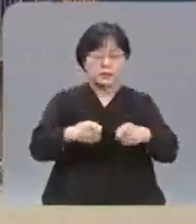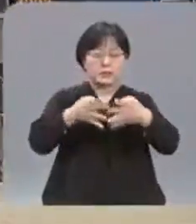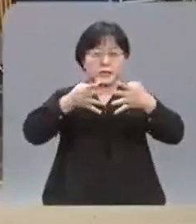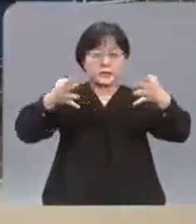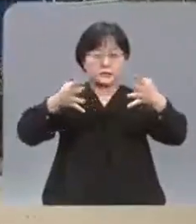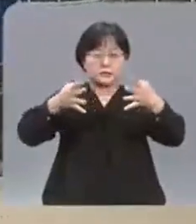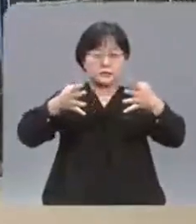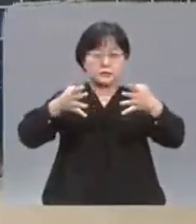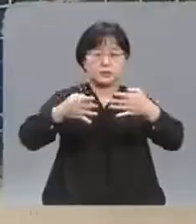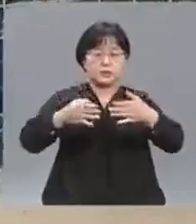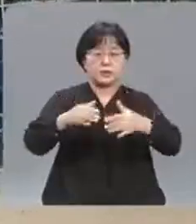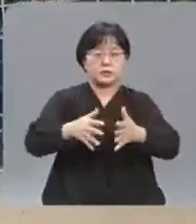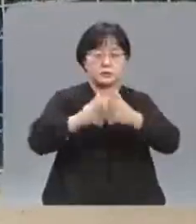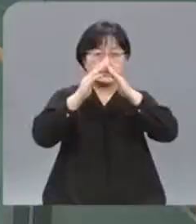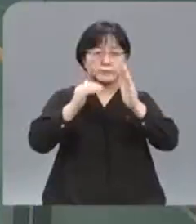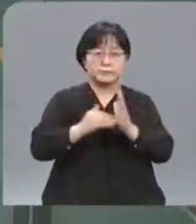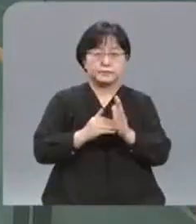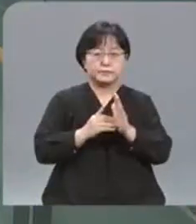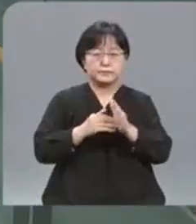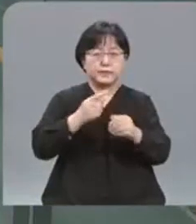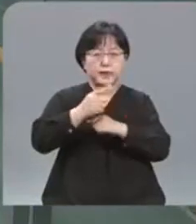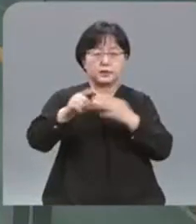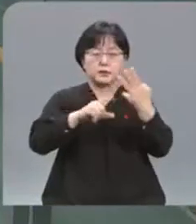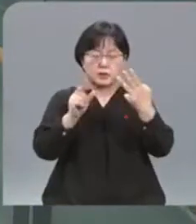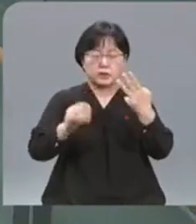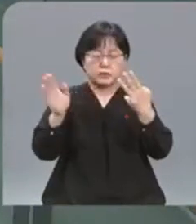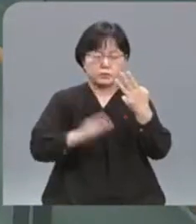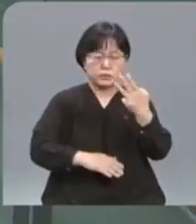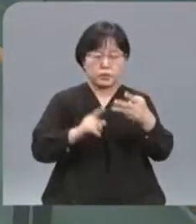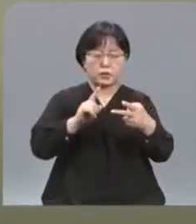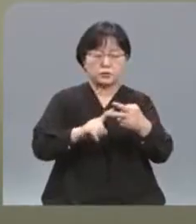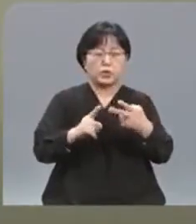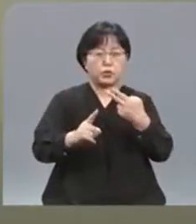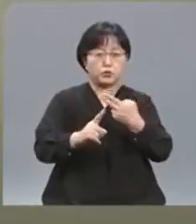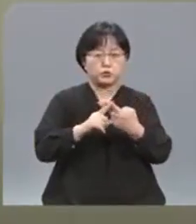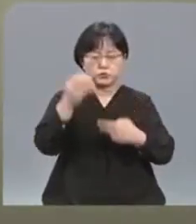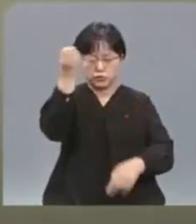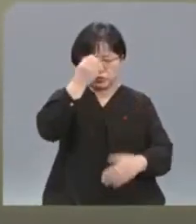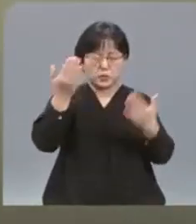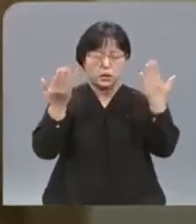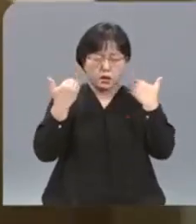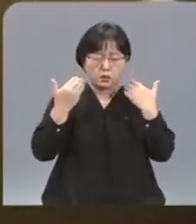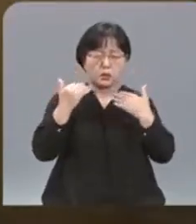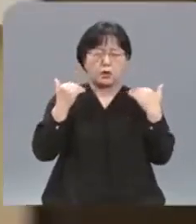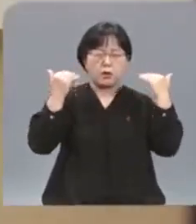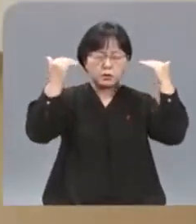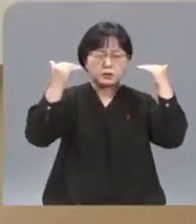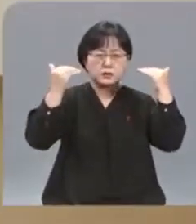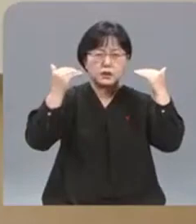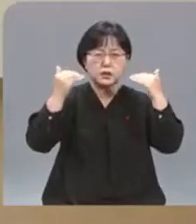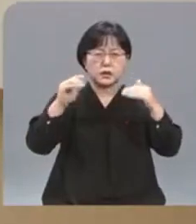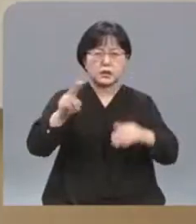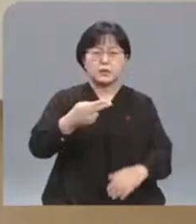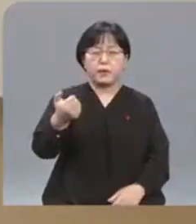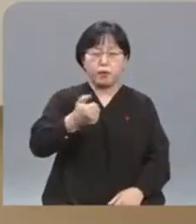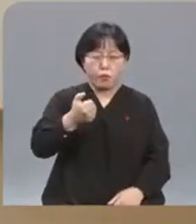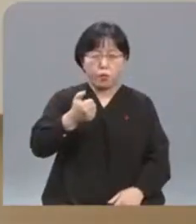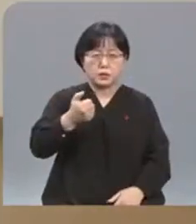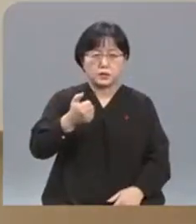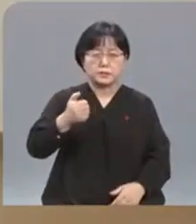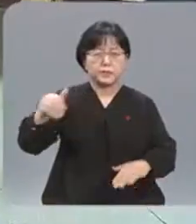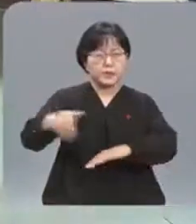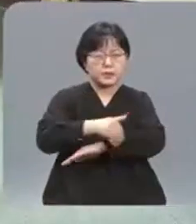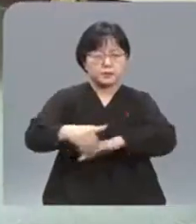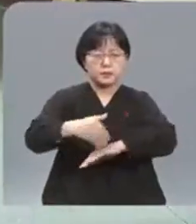지상 4층 규모로 지어졌습니다. 내년 3월부터 초, 중, 고 학생은 물론 성인까지 250여 명이 다니게